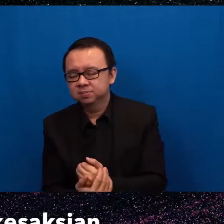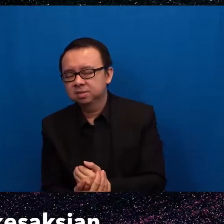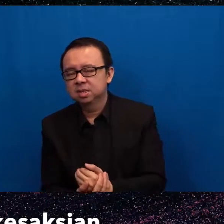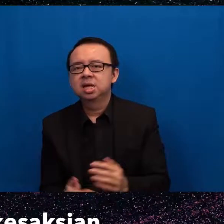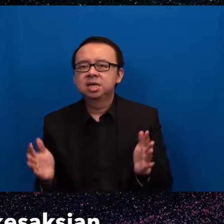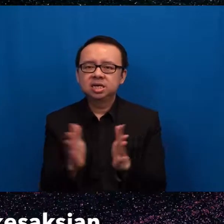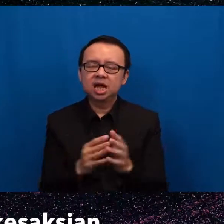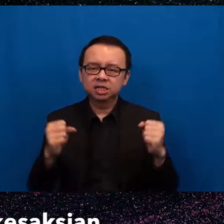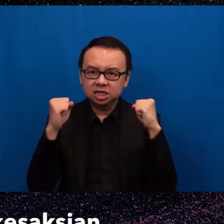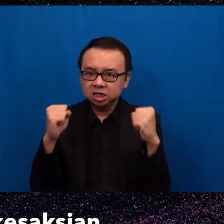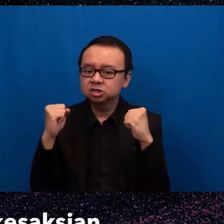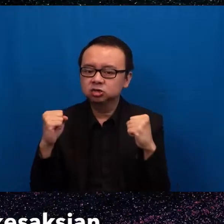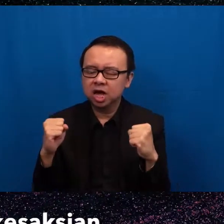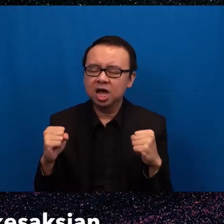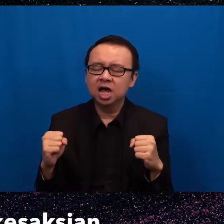kesaksian. Dan